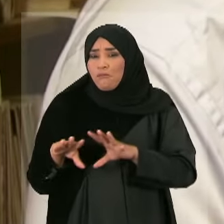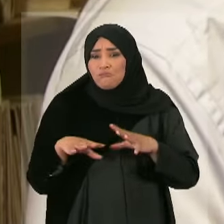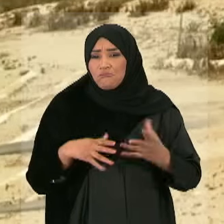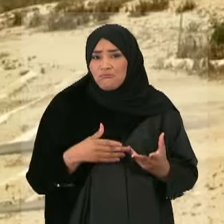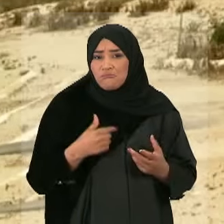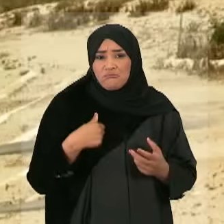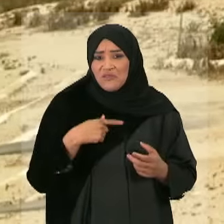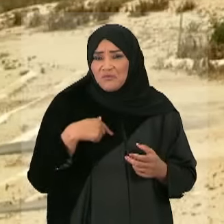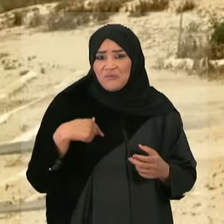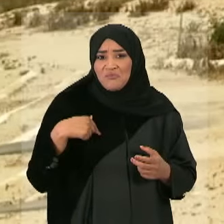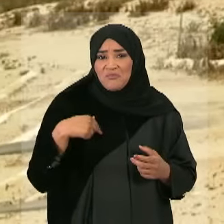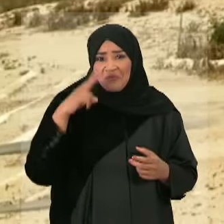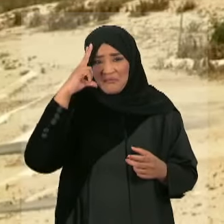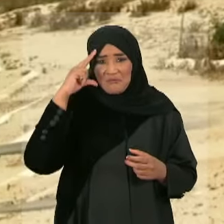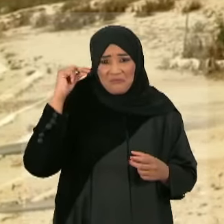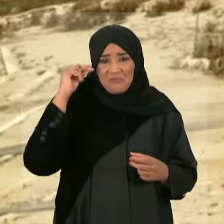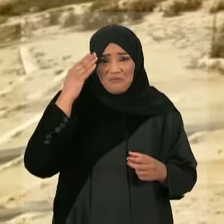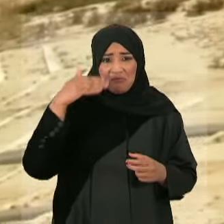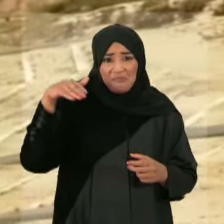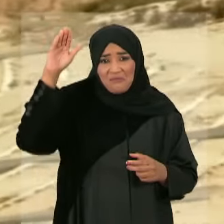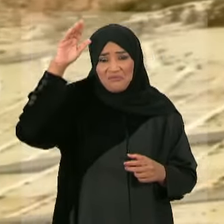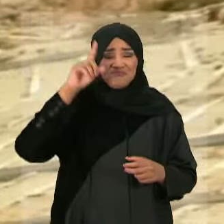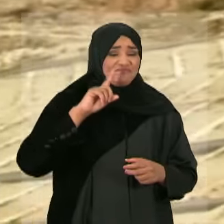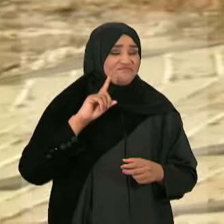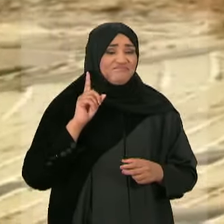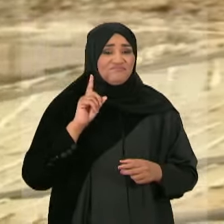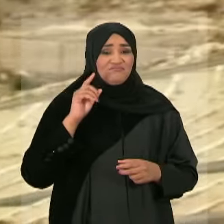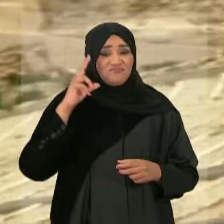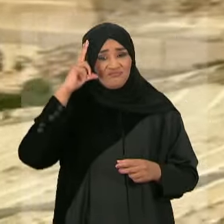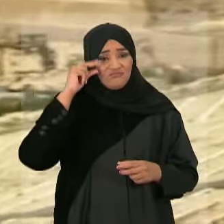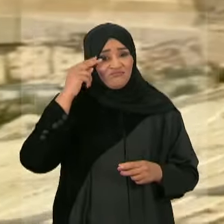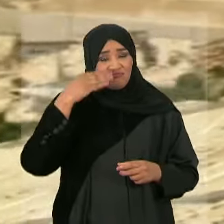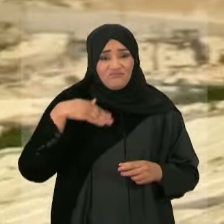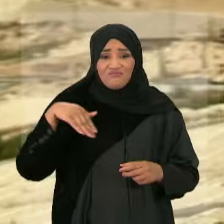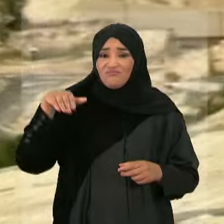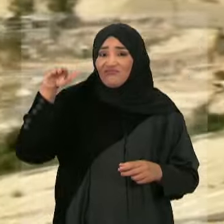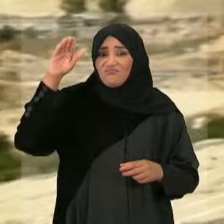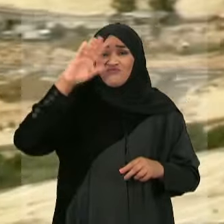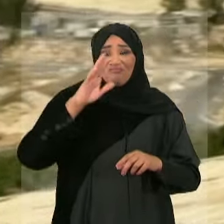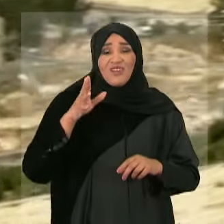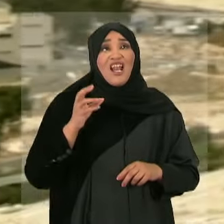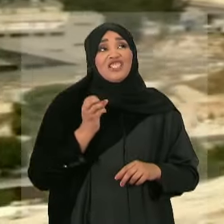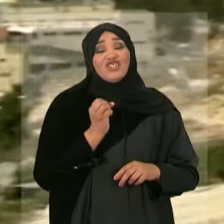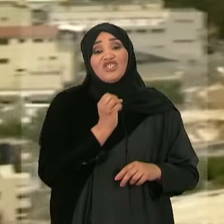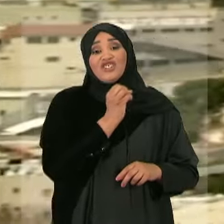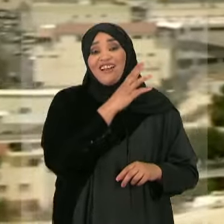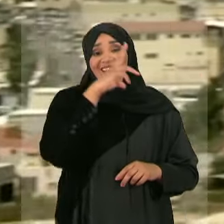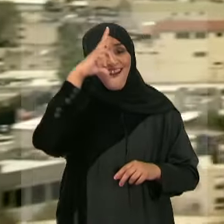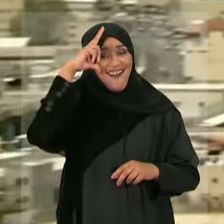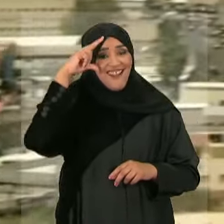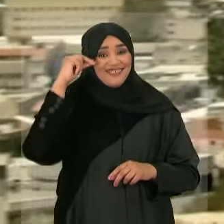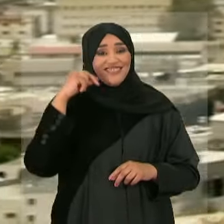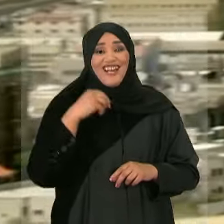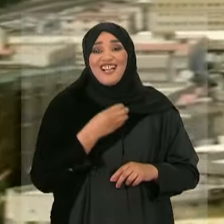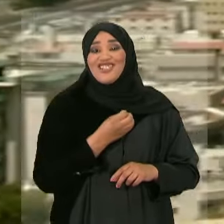العليا، ولا مرة بتكون الناصري العليا. حياة أبو الأمين تفيد ليات كان يجلم أن يسمع نصرات لي، يعني